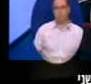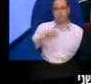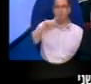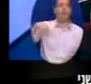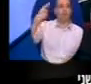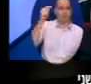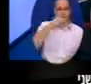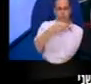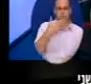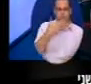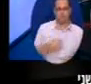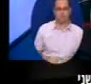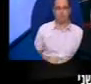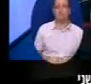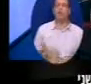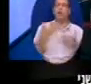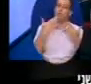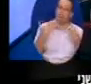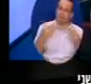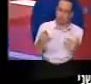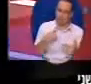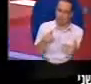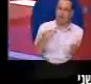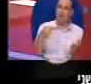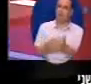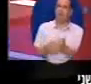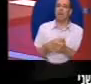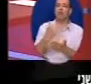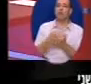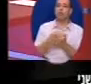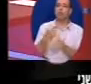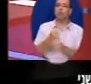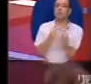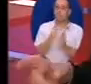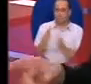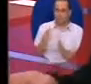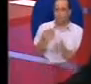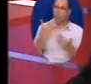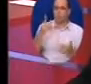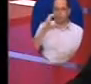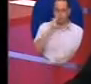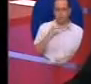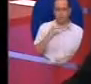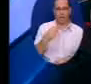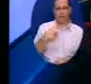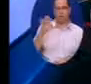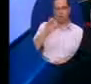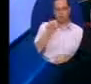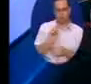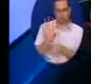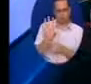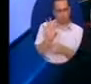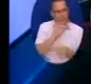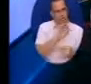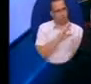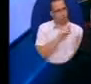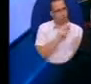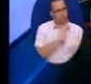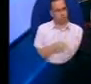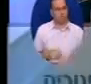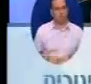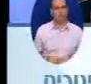בירושלים. עוד משפט. רגע, שנייה, תודה רבה לכם. עד כאן עושים סדר חדש להיום, תודה שהייתם איתנו. אנחנו עוד באוויר, שומעים אותנו, אתה יכול להוסיף משפט.